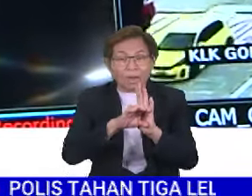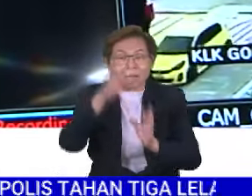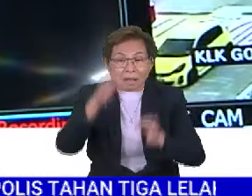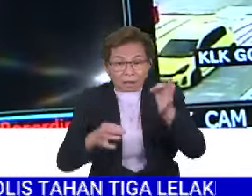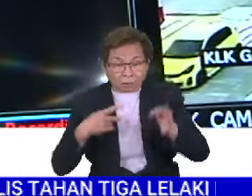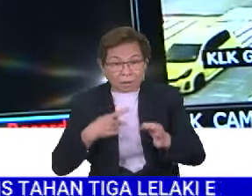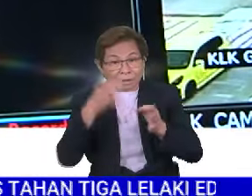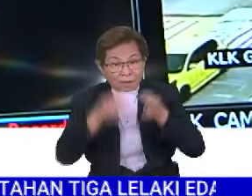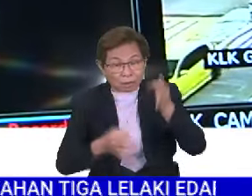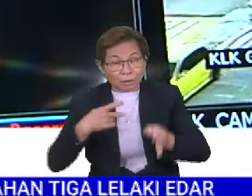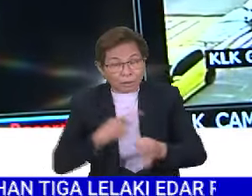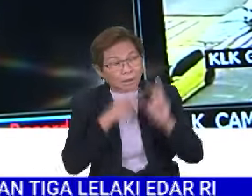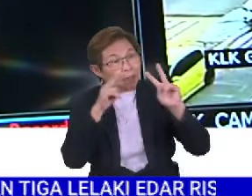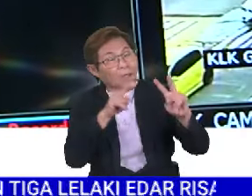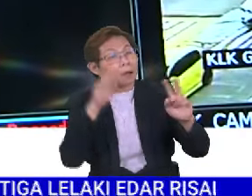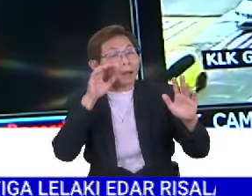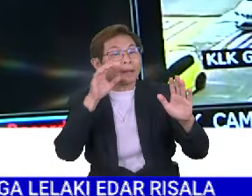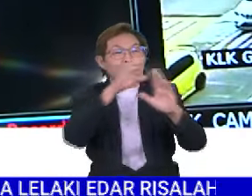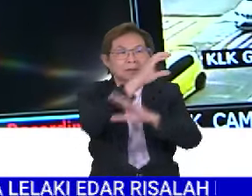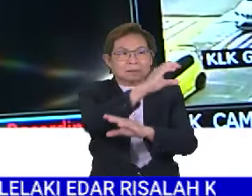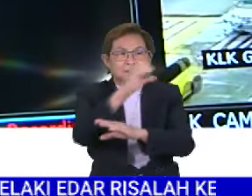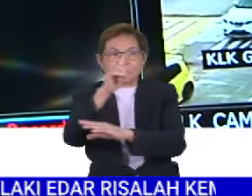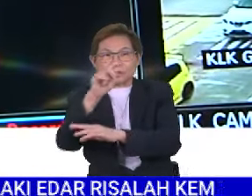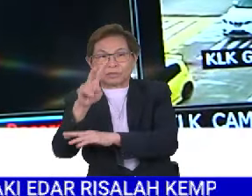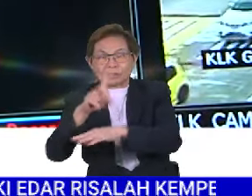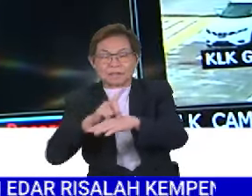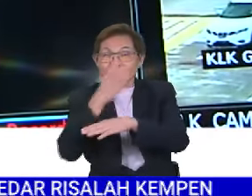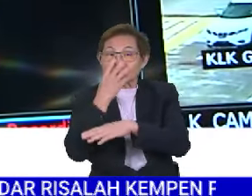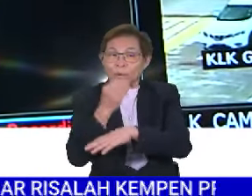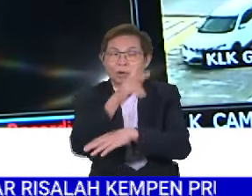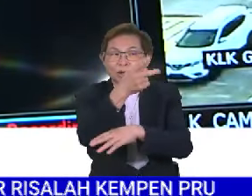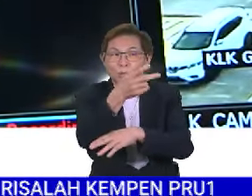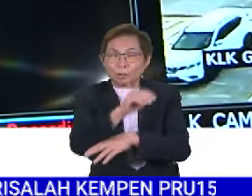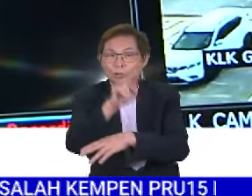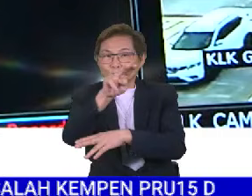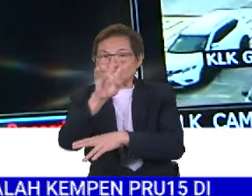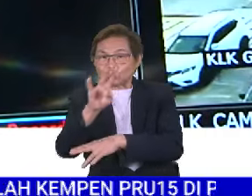kalau kita lihat untuk paparan CCTV di Seremban, iaitu di kilometer